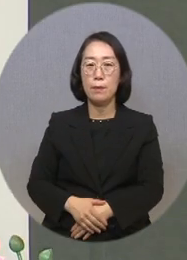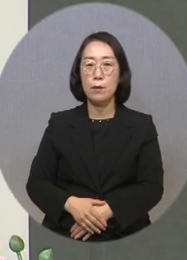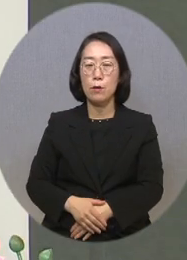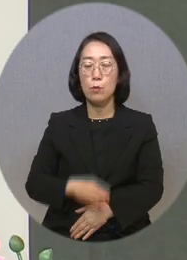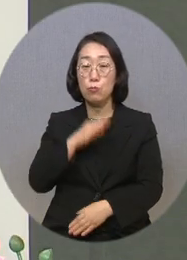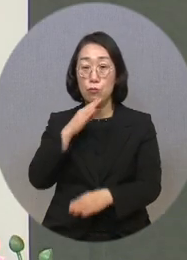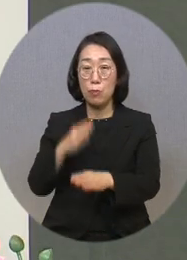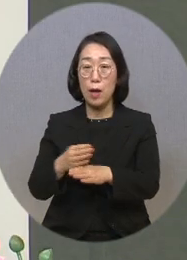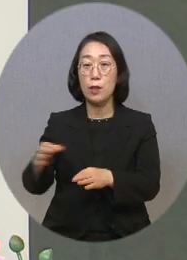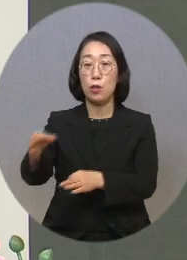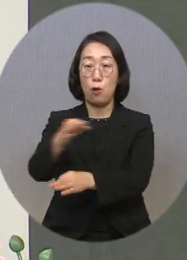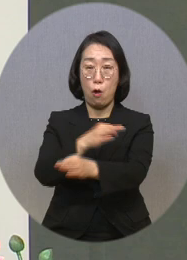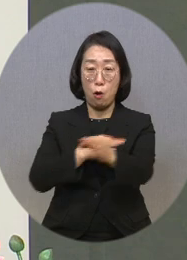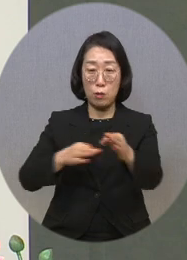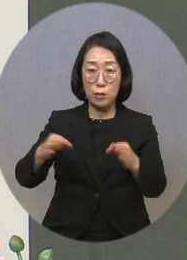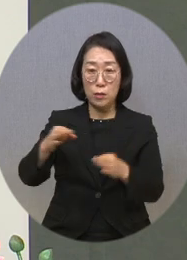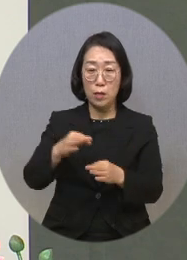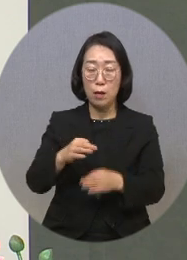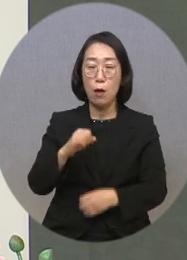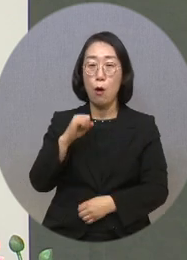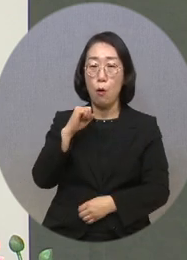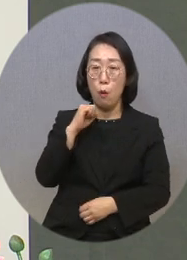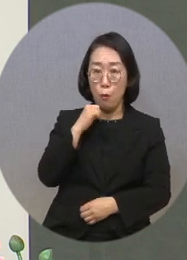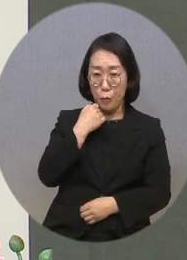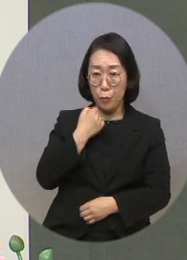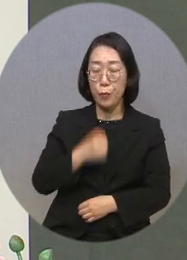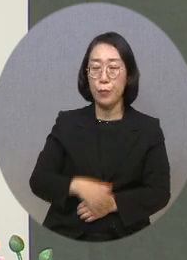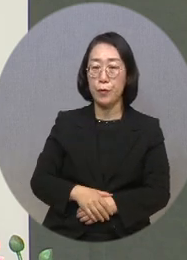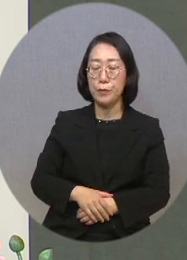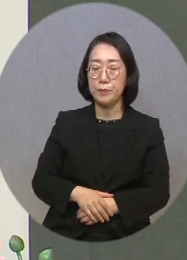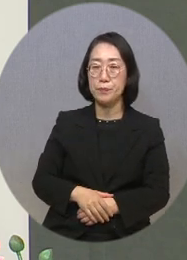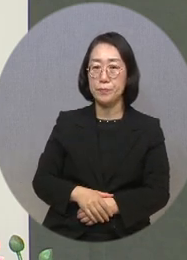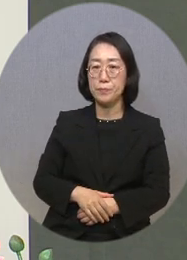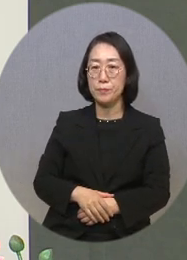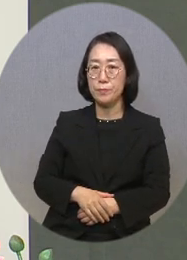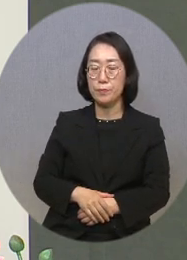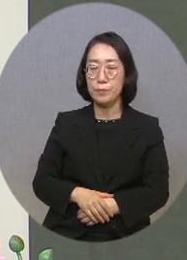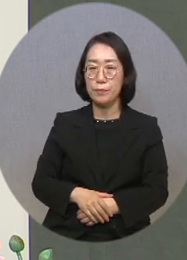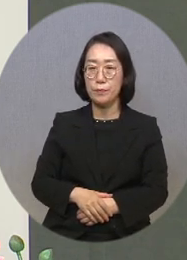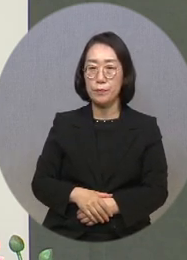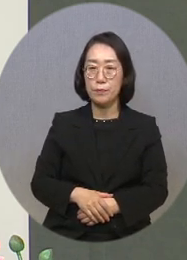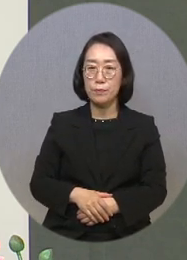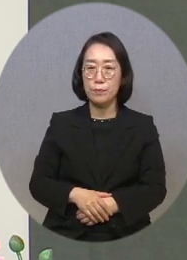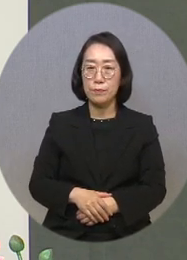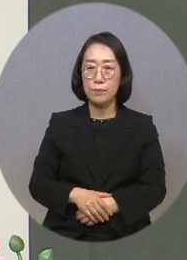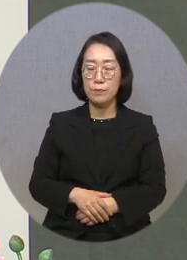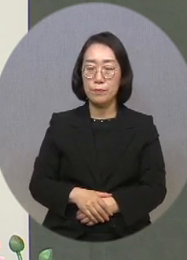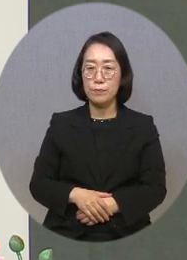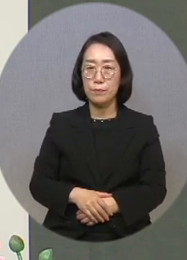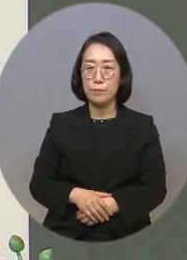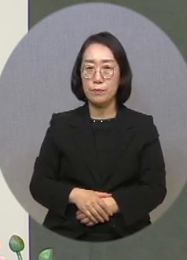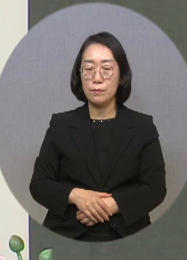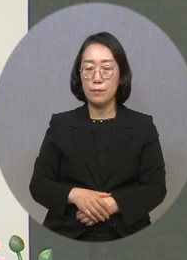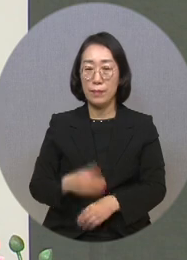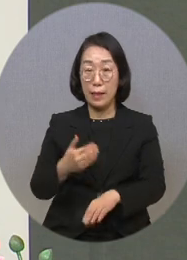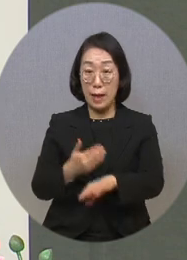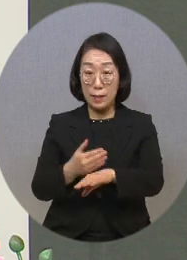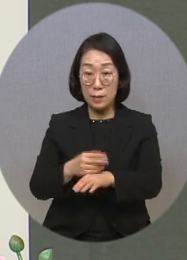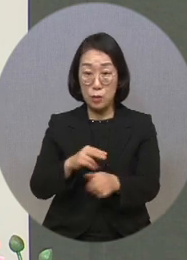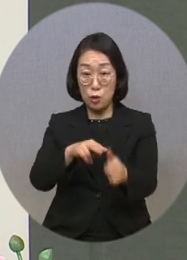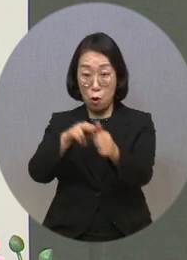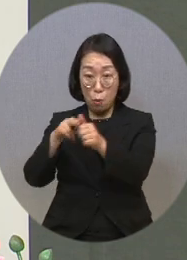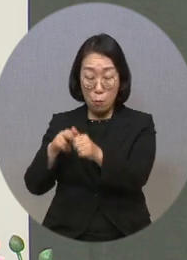경제가 아주 심각하게 어렵습니다. 그렇겠죠. 여러 가지 국제사회에서 정보를 제공하는 거